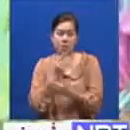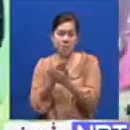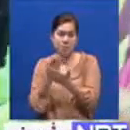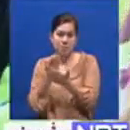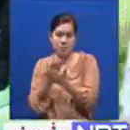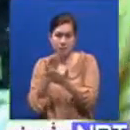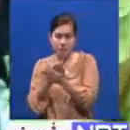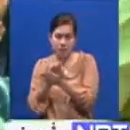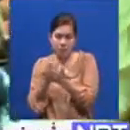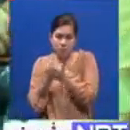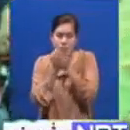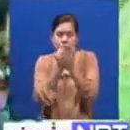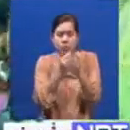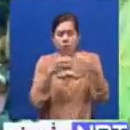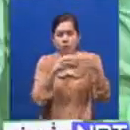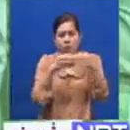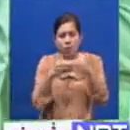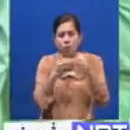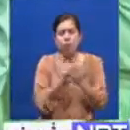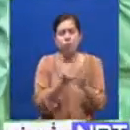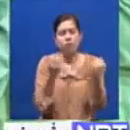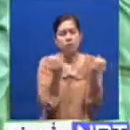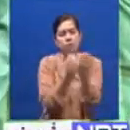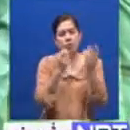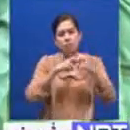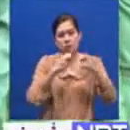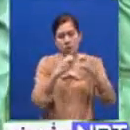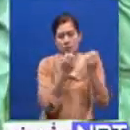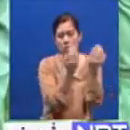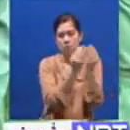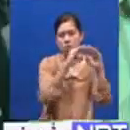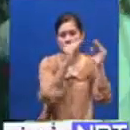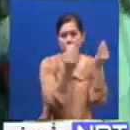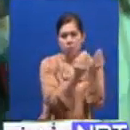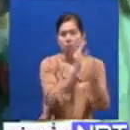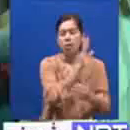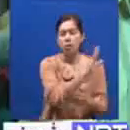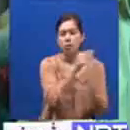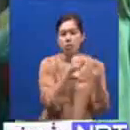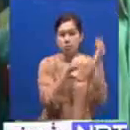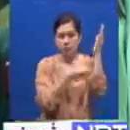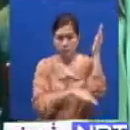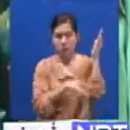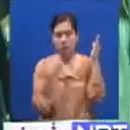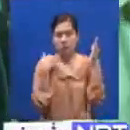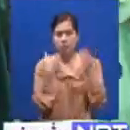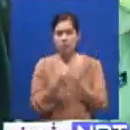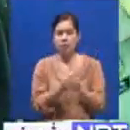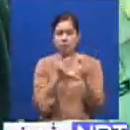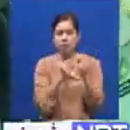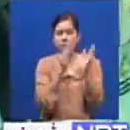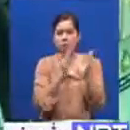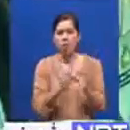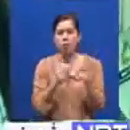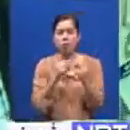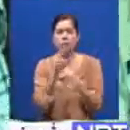ที่ได้รับผลกระทบในพื้นที่จังหวัดนราธิวาสแยกเป็นผู้เสียชีวิตจำนวน691คน